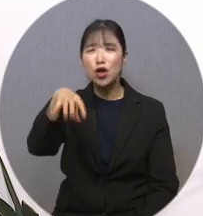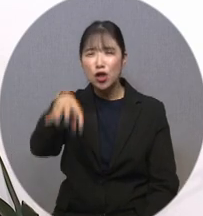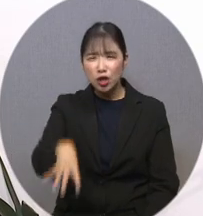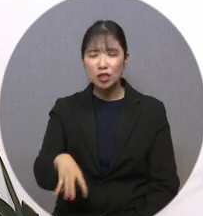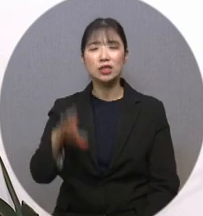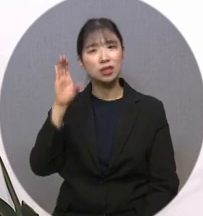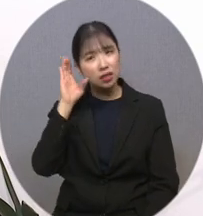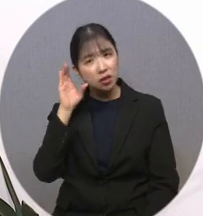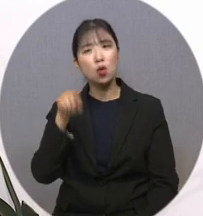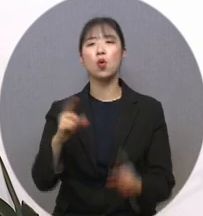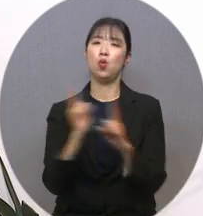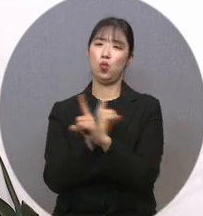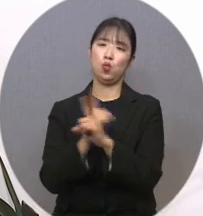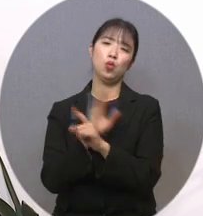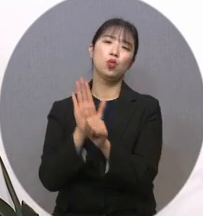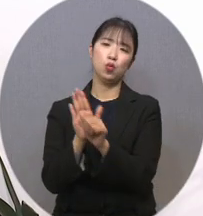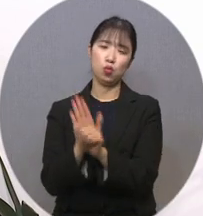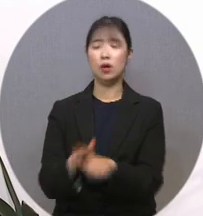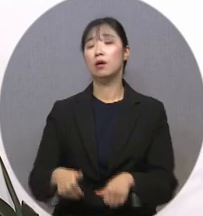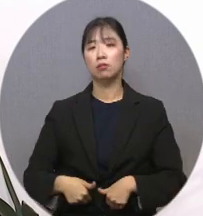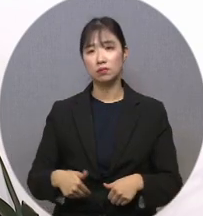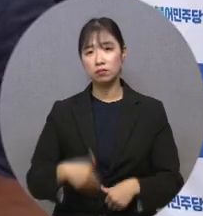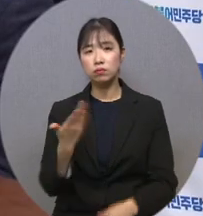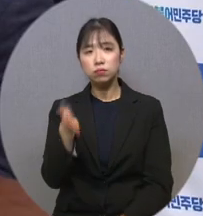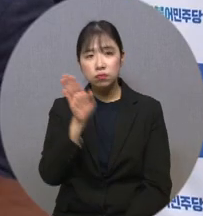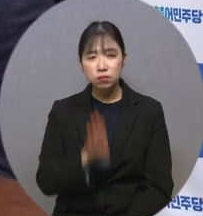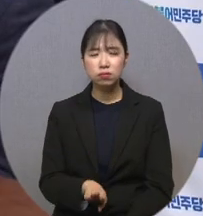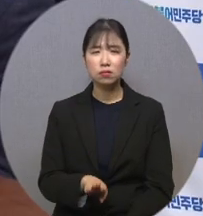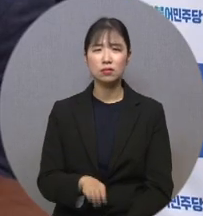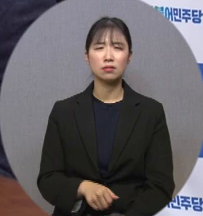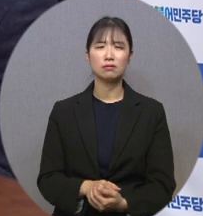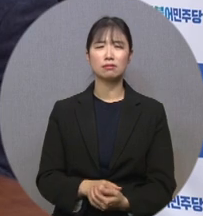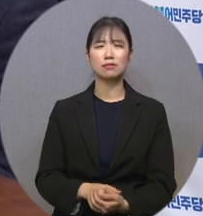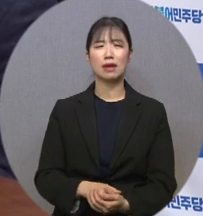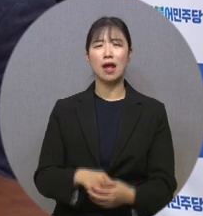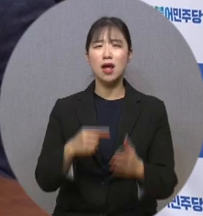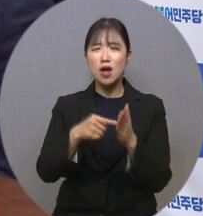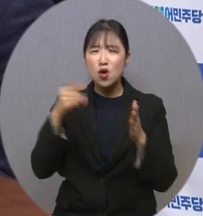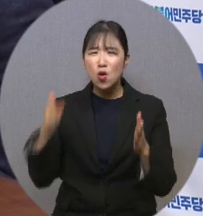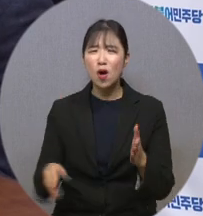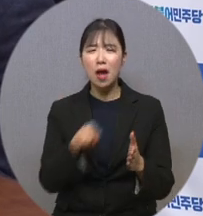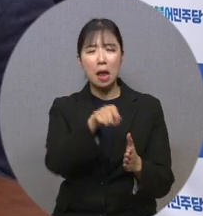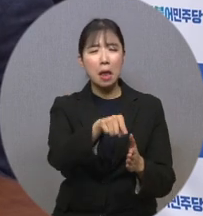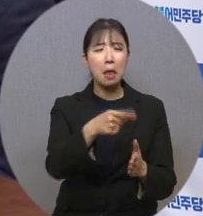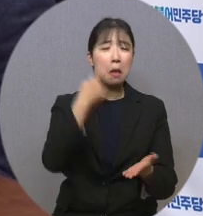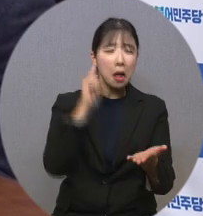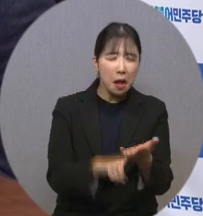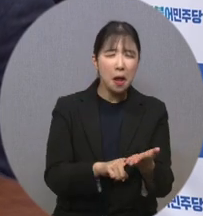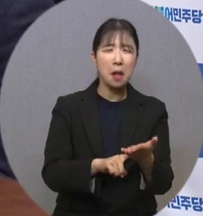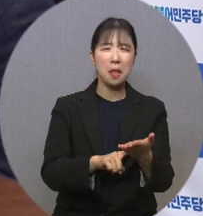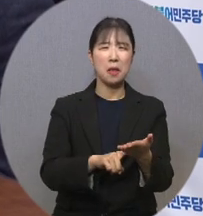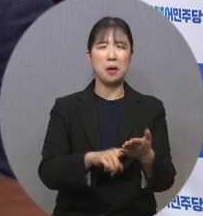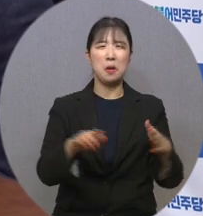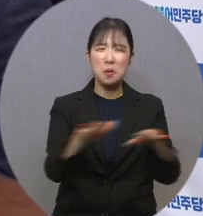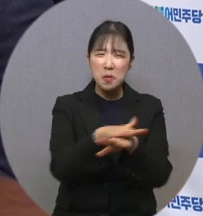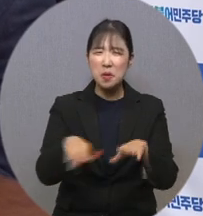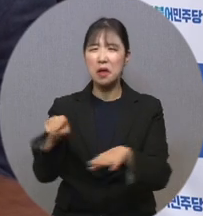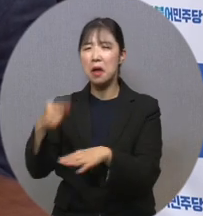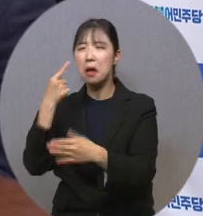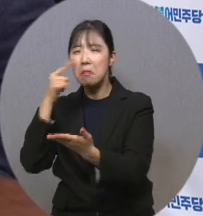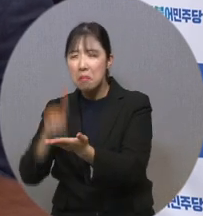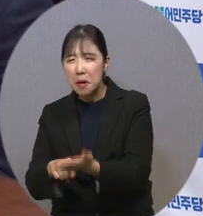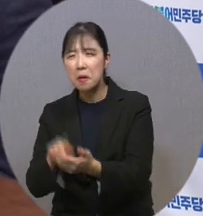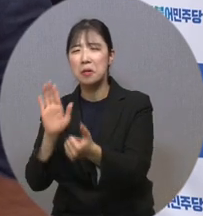이를 보완하는 것이 필요하죠. 그런데 이제 그동안 땜질식 복지체계가 되다 보니까 막 중복되고